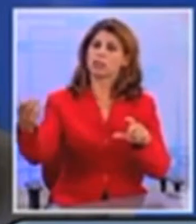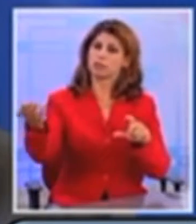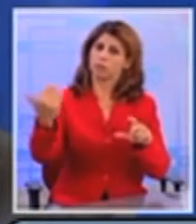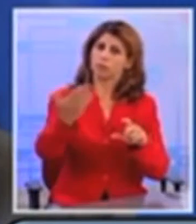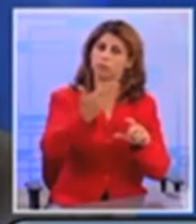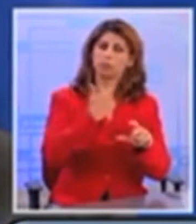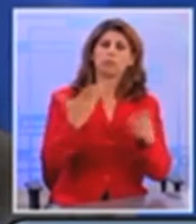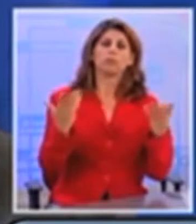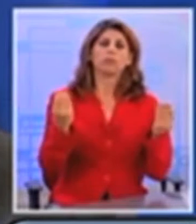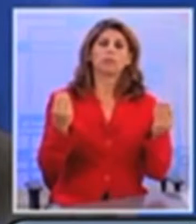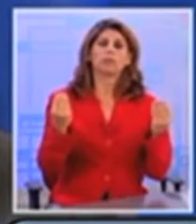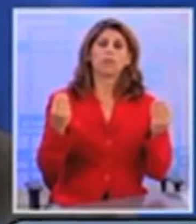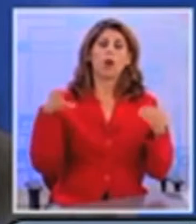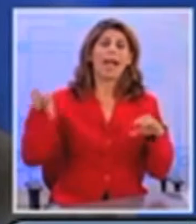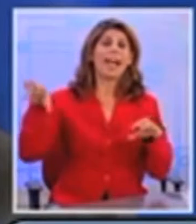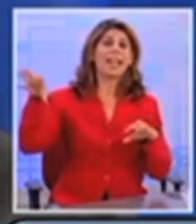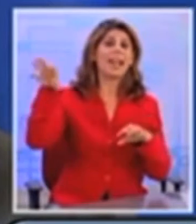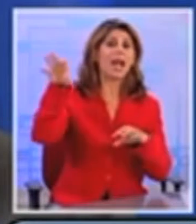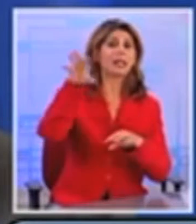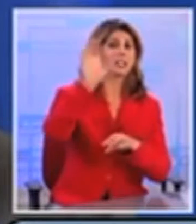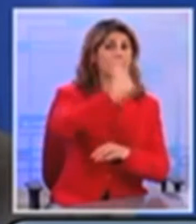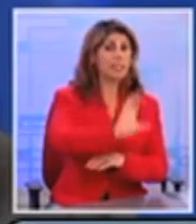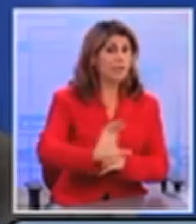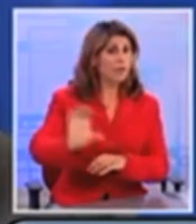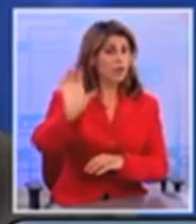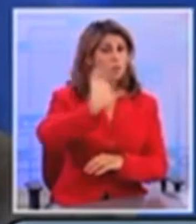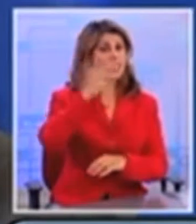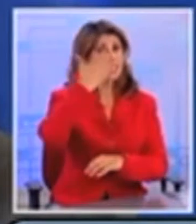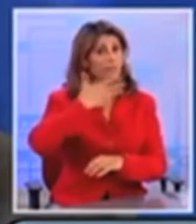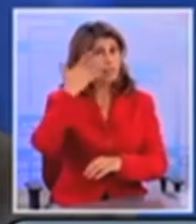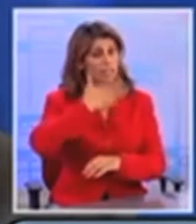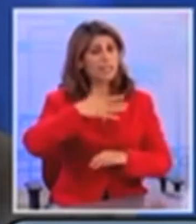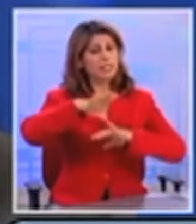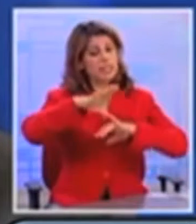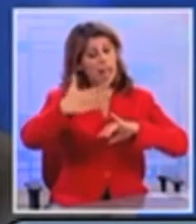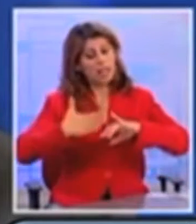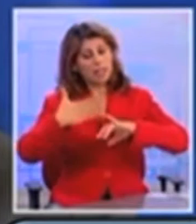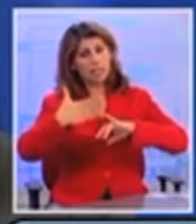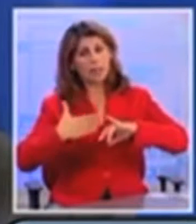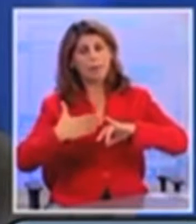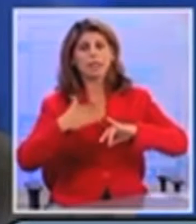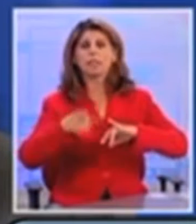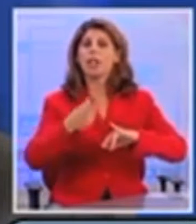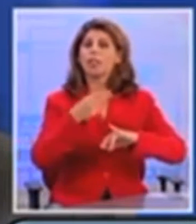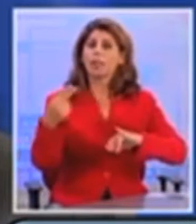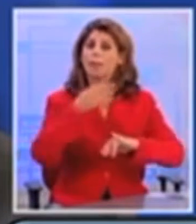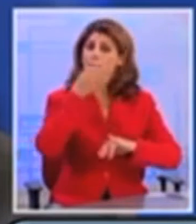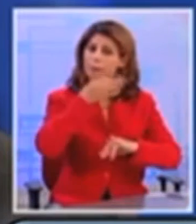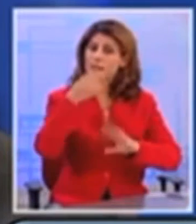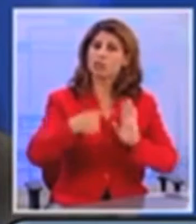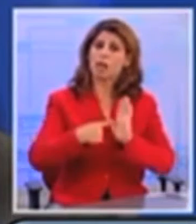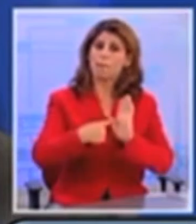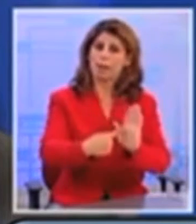latine et d'Afrique pour parler et présenter les résultats de nos travaux. De multiples